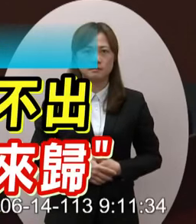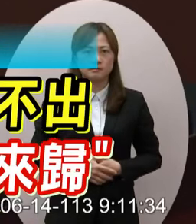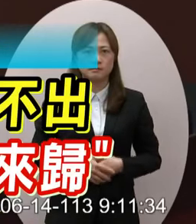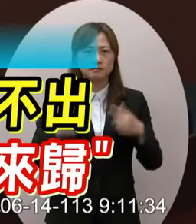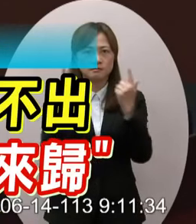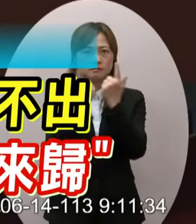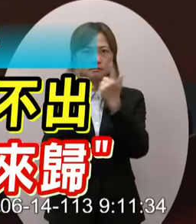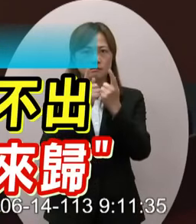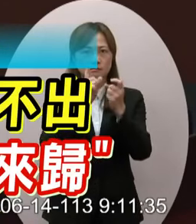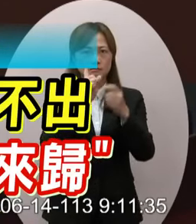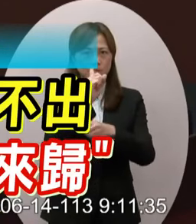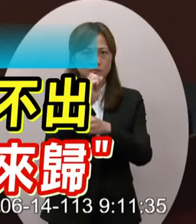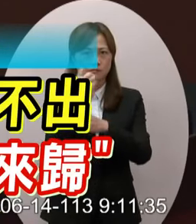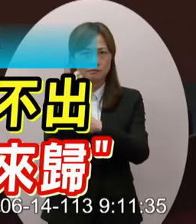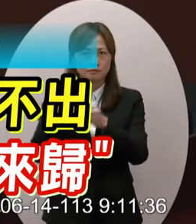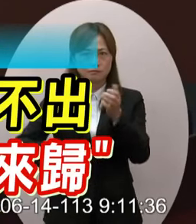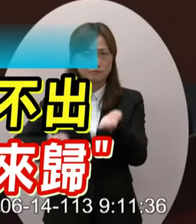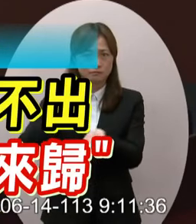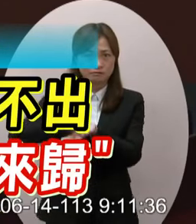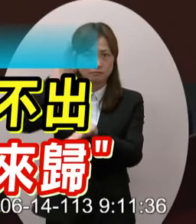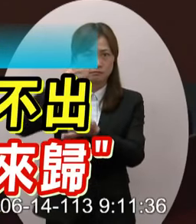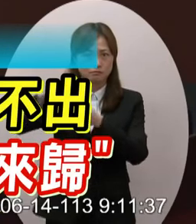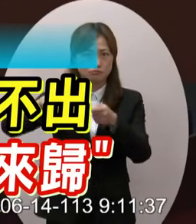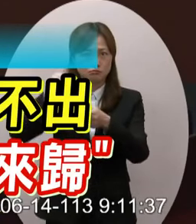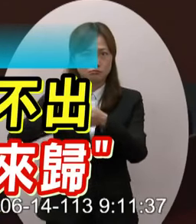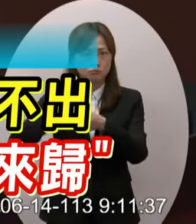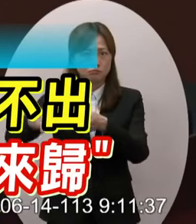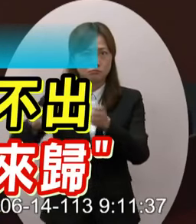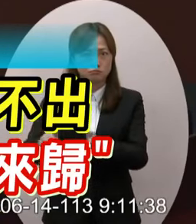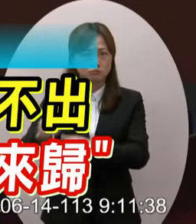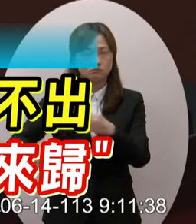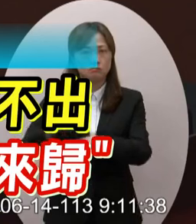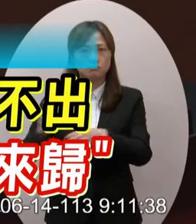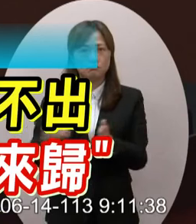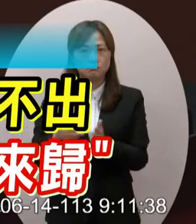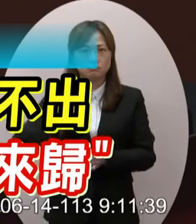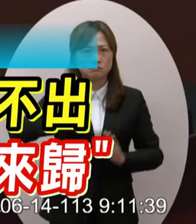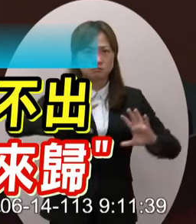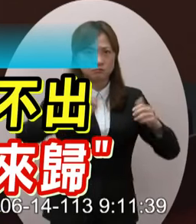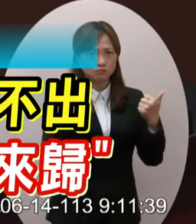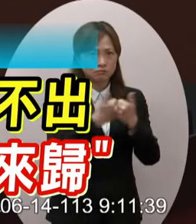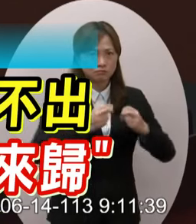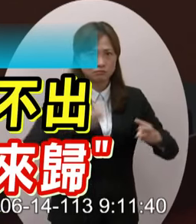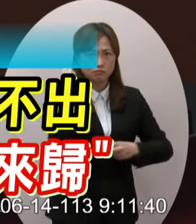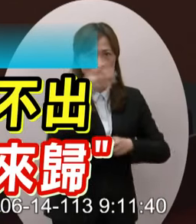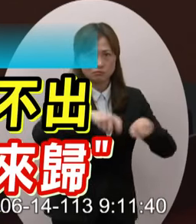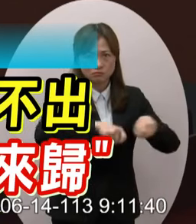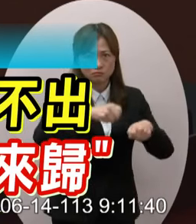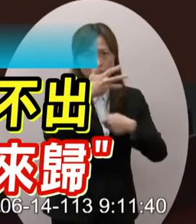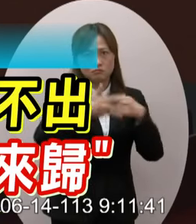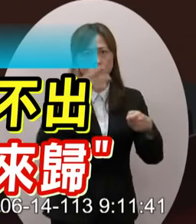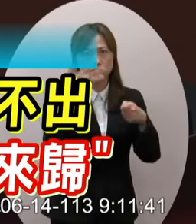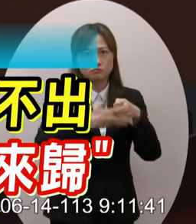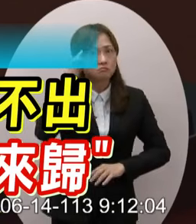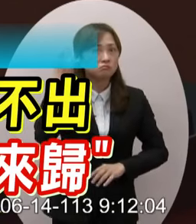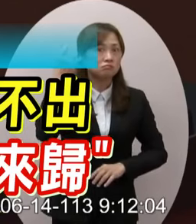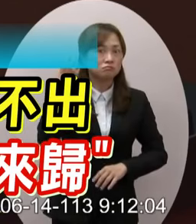台北101大楼5年就可以盖好，但是我们的国会改革法案却8年写不出